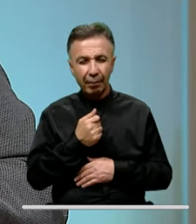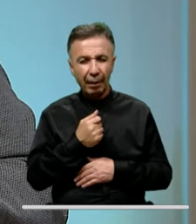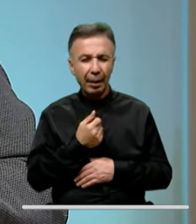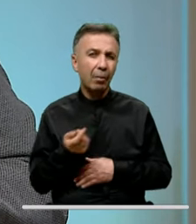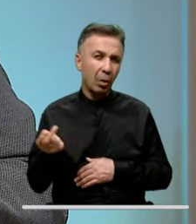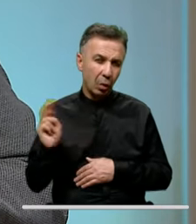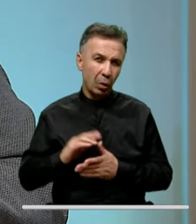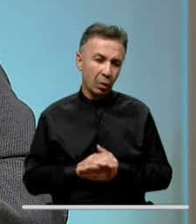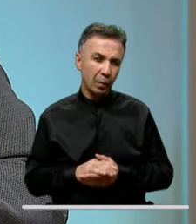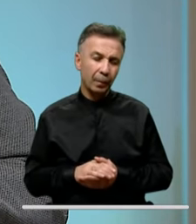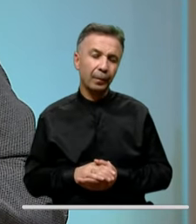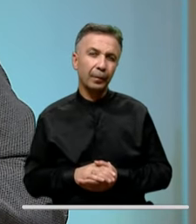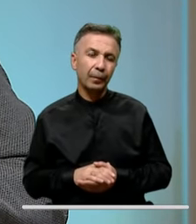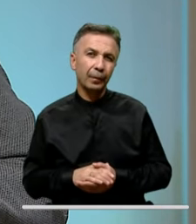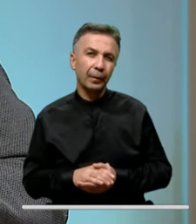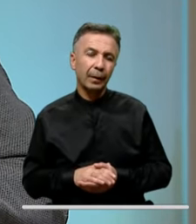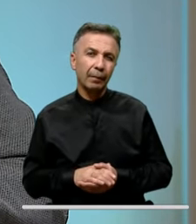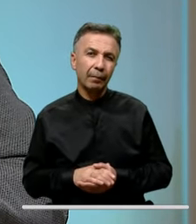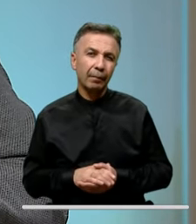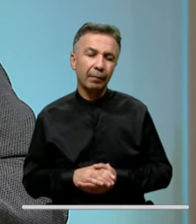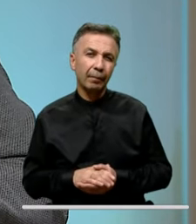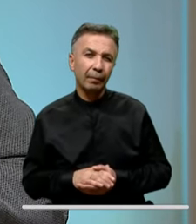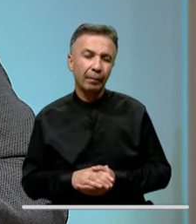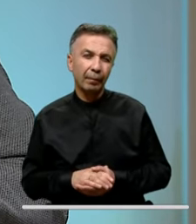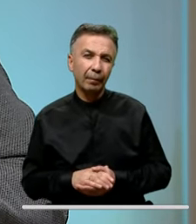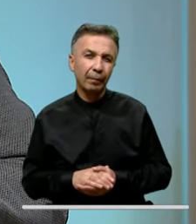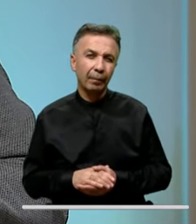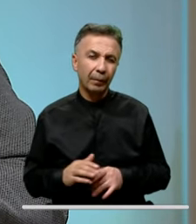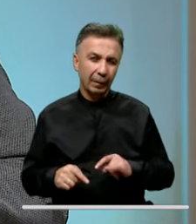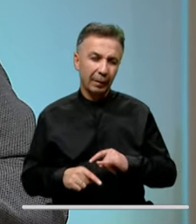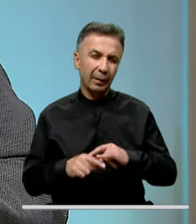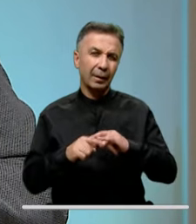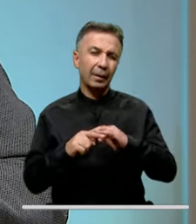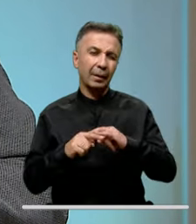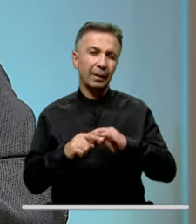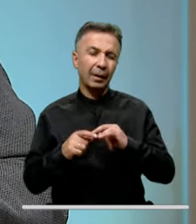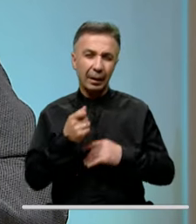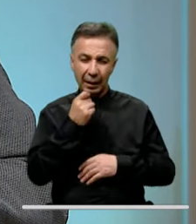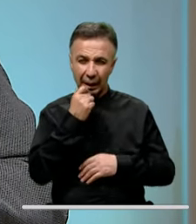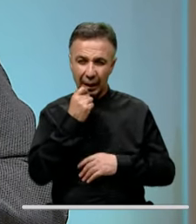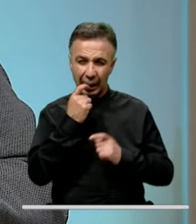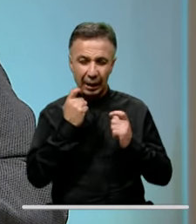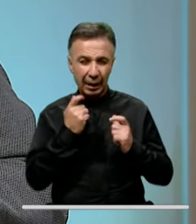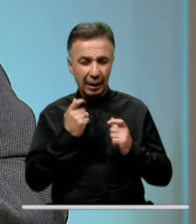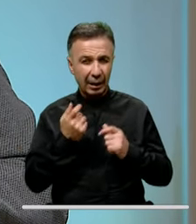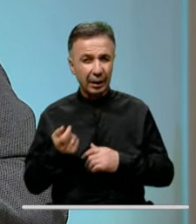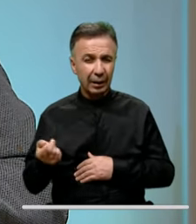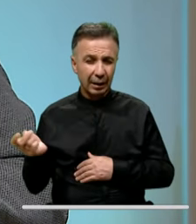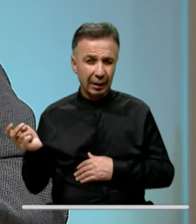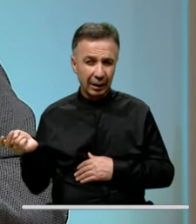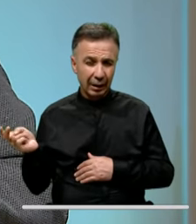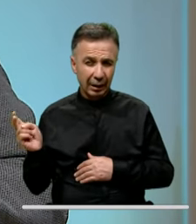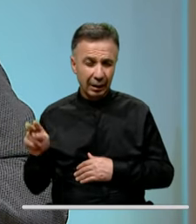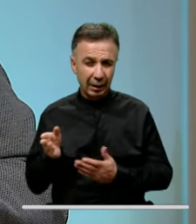eylesin. Sorumuz ise şu. Bu orada Kabe'de, burada Ankara'da cenazesi kalkarken orada da